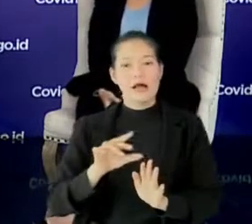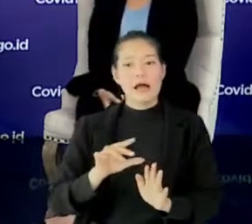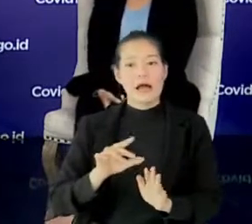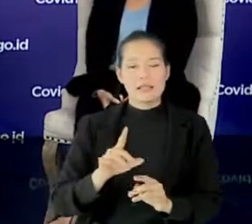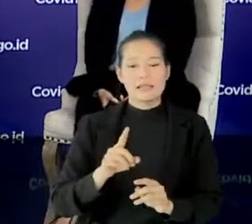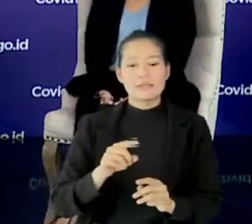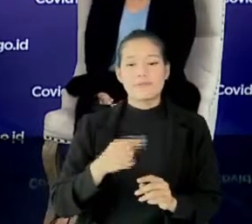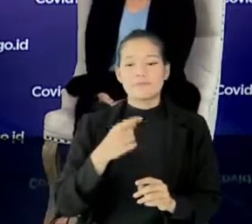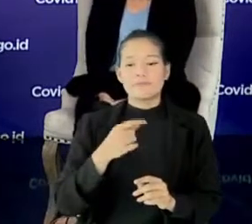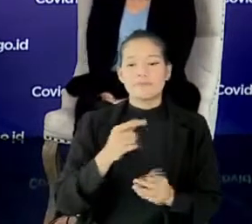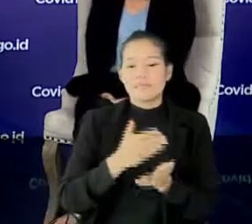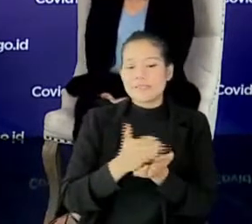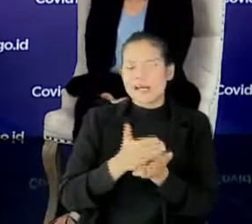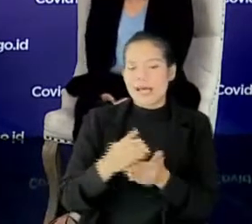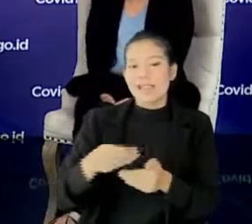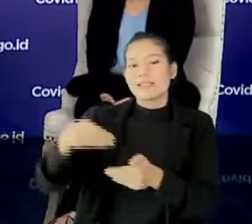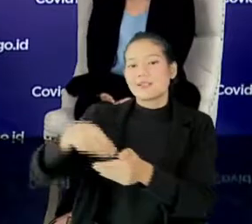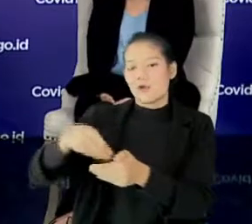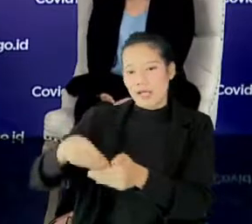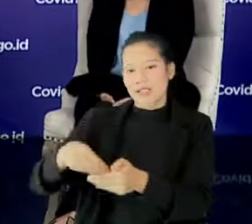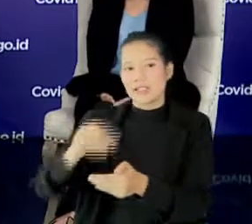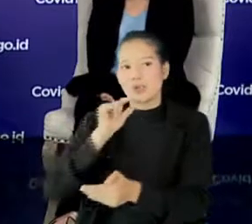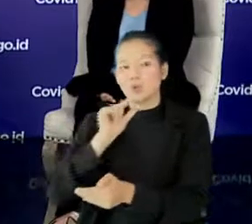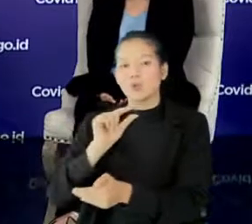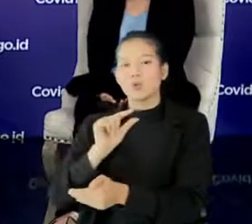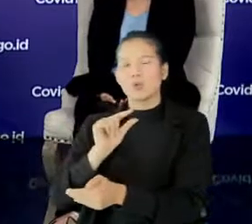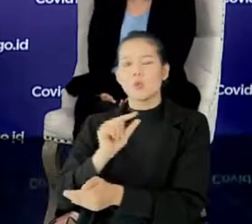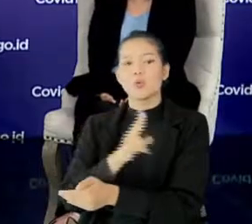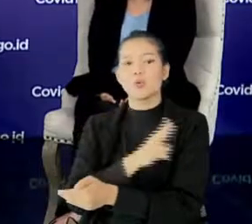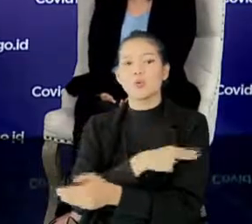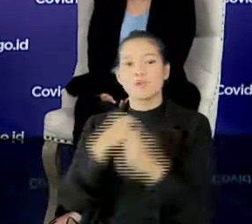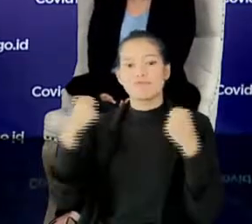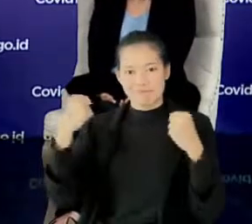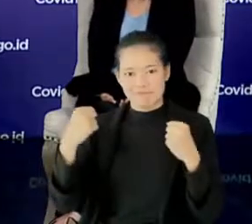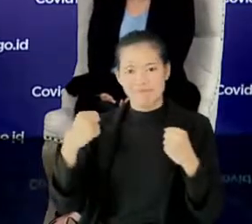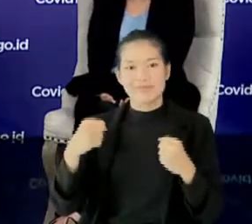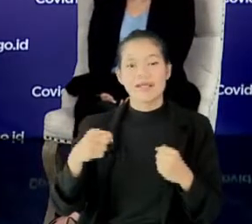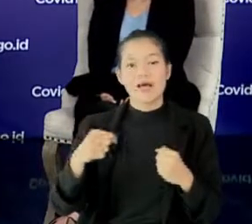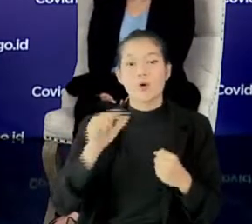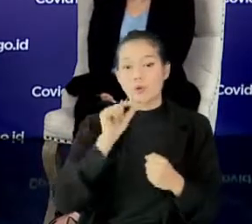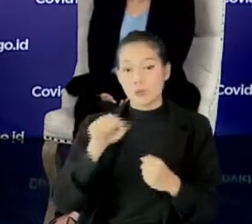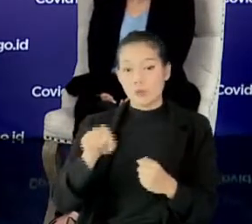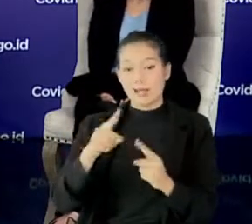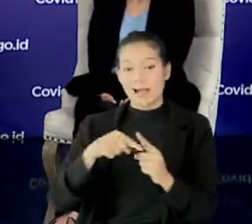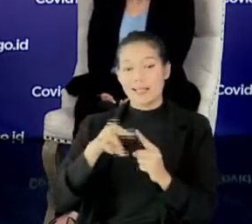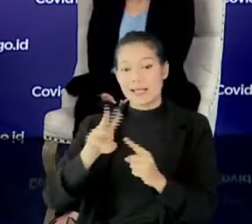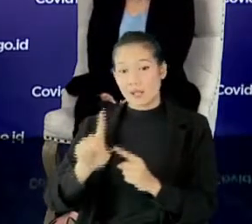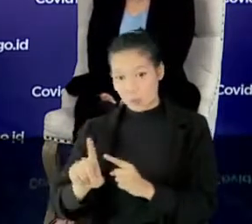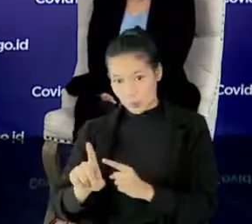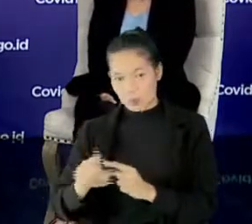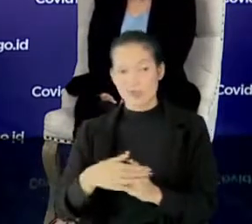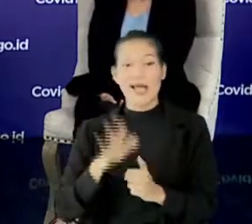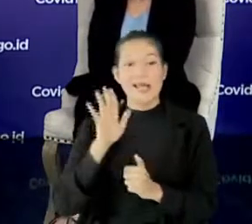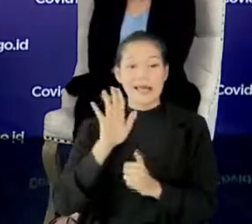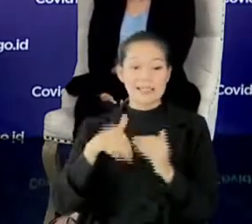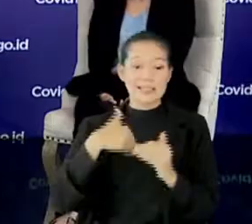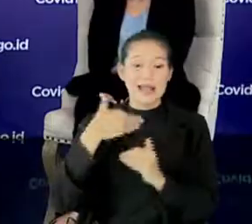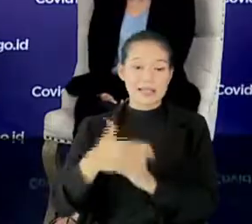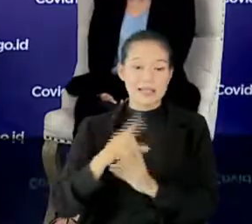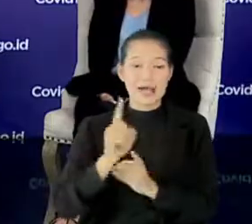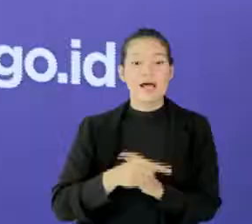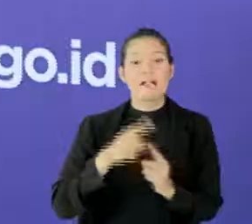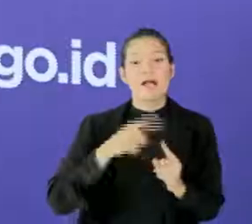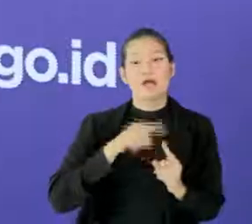Promotor mendonasikan buat nakes juga. Dan itu buat yang tanggal 31. Kalau yang buat nanti ada yang